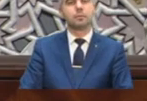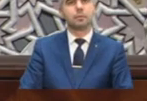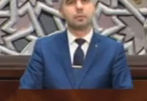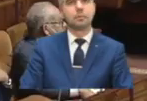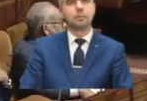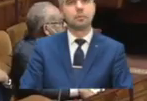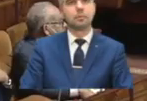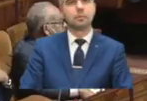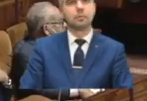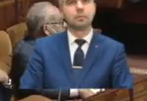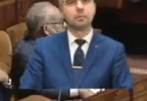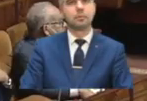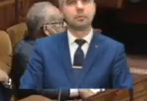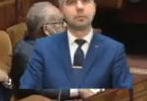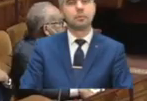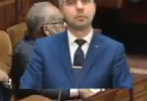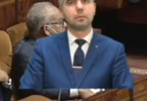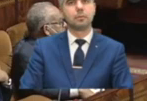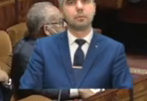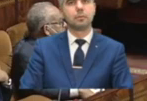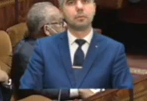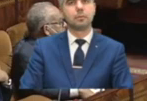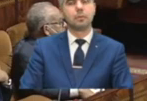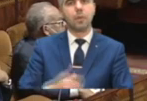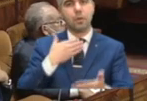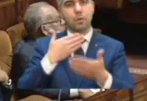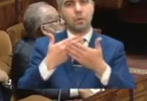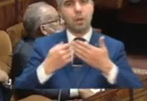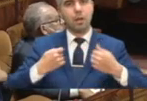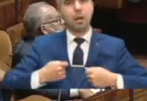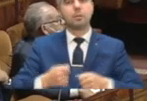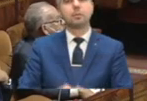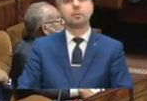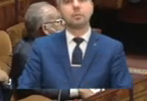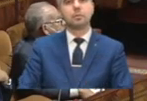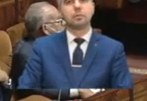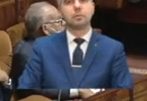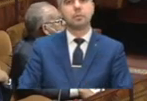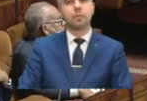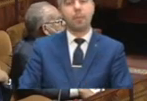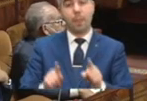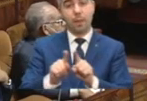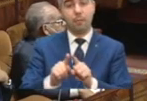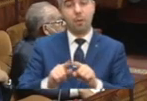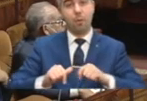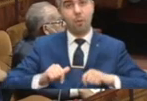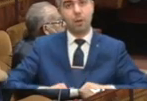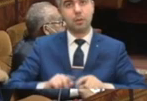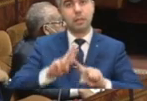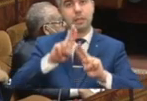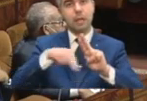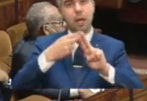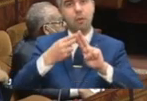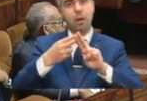المحترم. تفضل السيد النائب المحترم. شكرا السيدة الرئيسة. نتفهم عفوية السيد الوزير إلا أنه في الأجوبة ديالو عطى